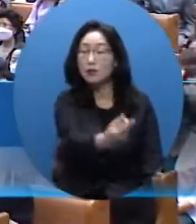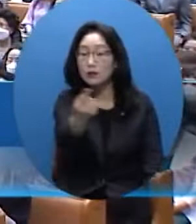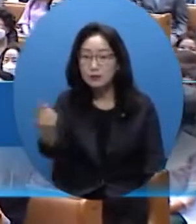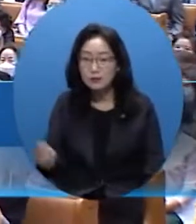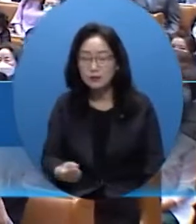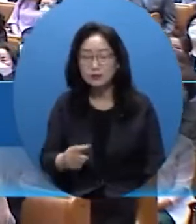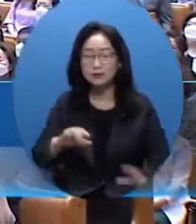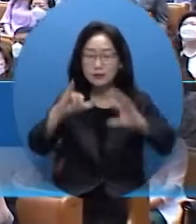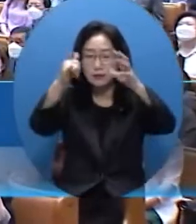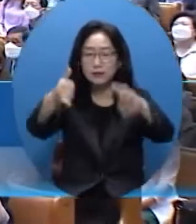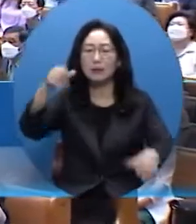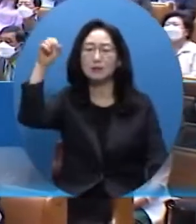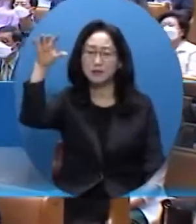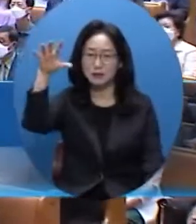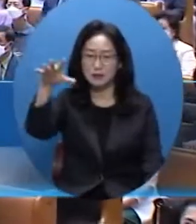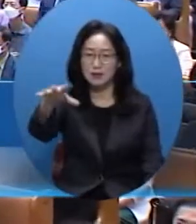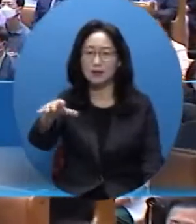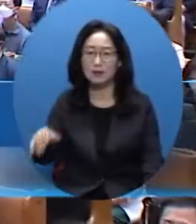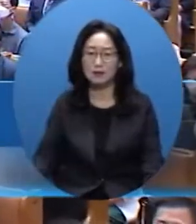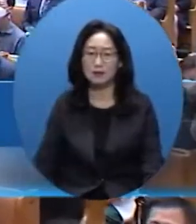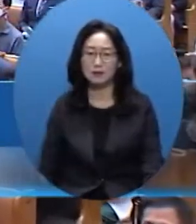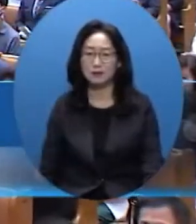너희는 세상의 빛이라